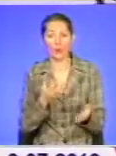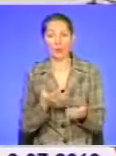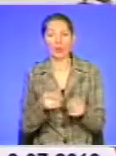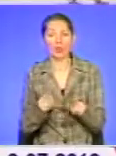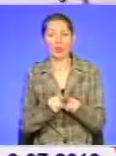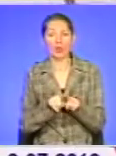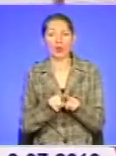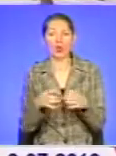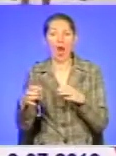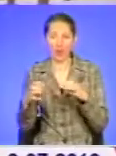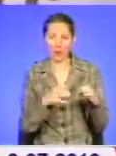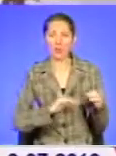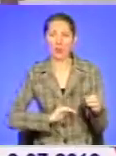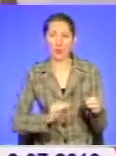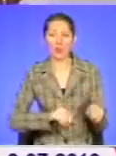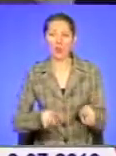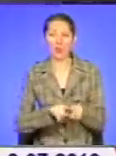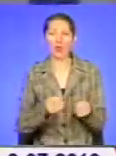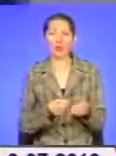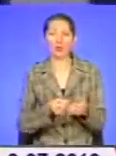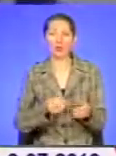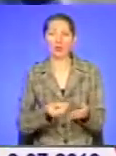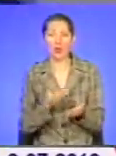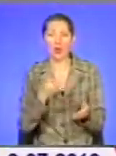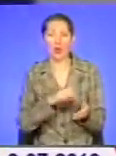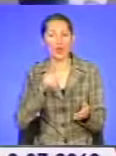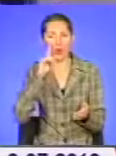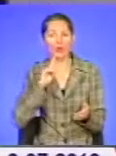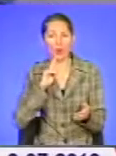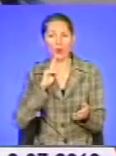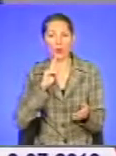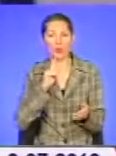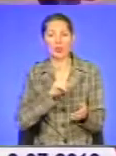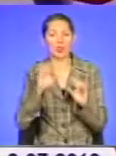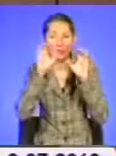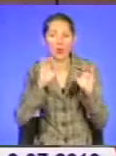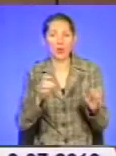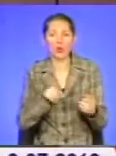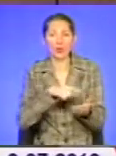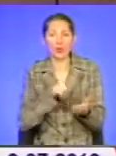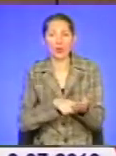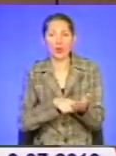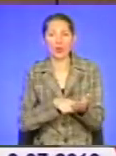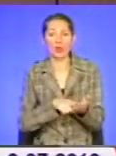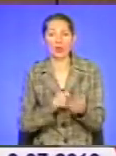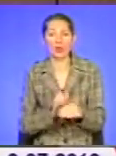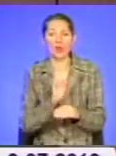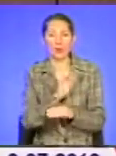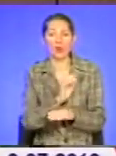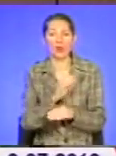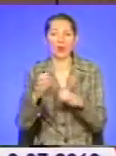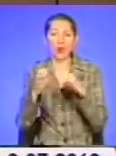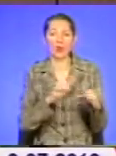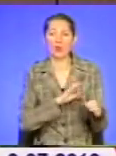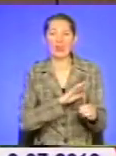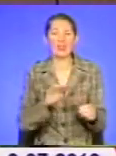незручно. Відправляються ці автобуси не від автовокзалу. Чи легально – теж питання. Загружений напрямок в нас йде до Києва,